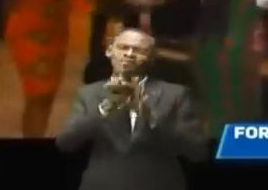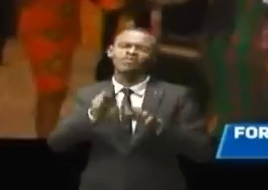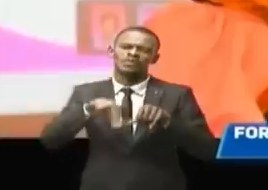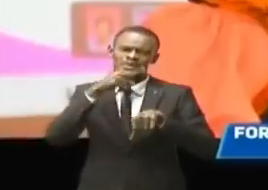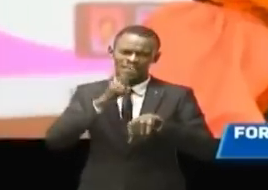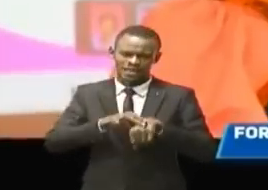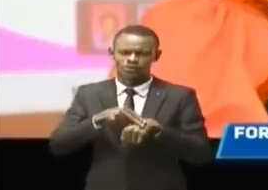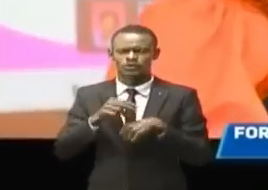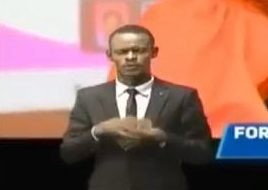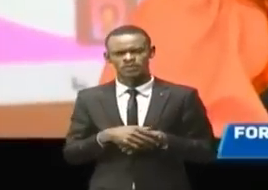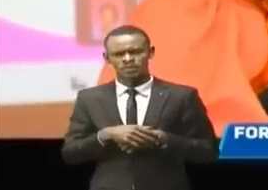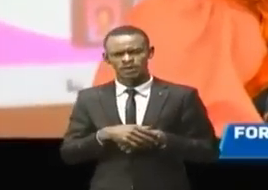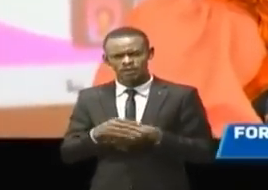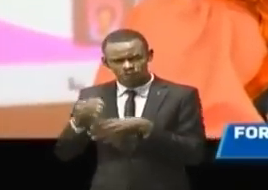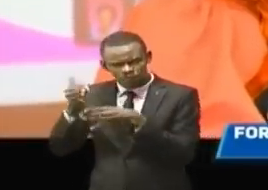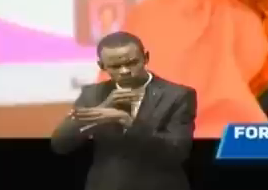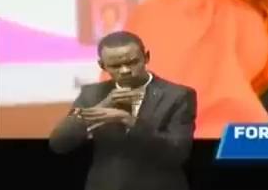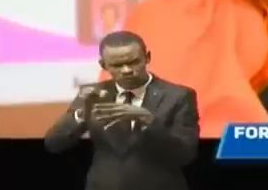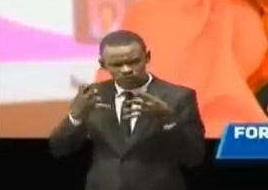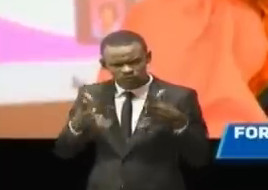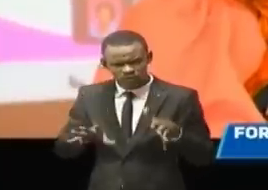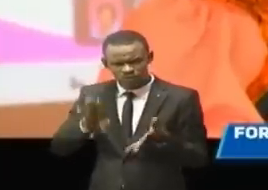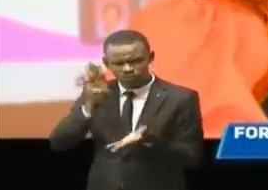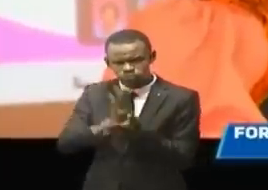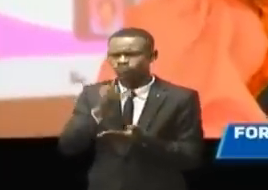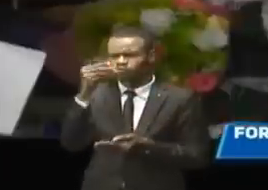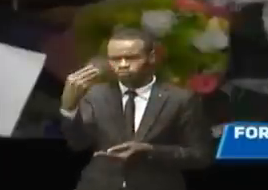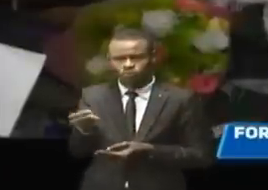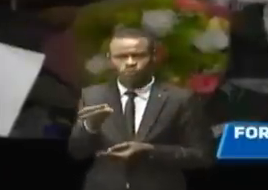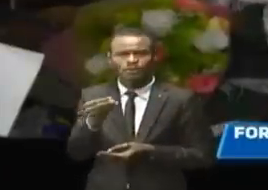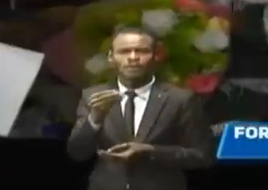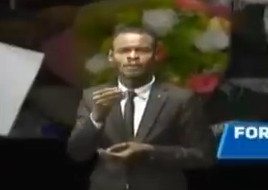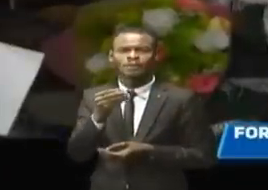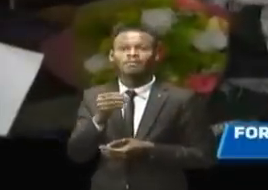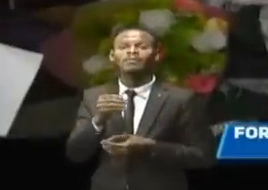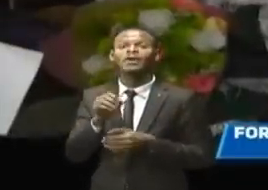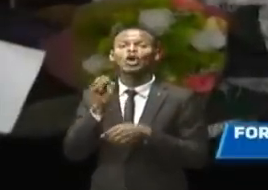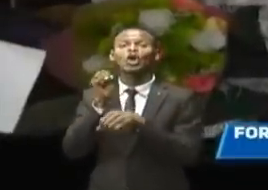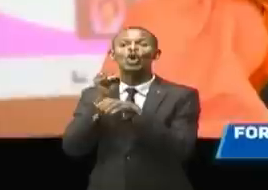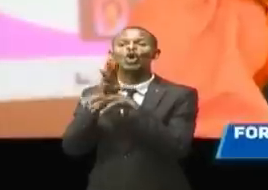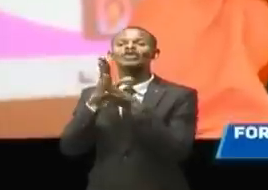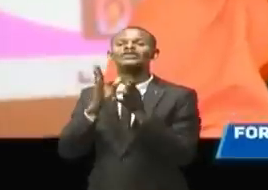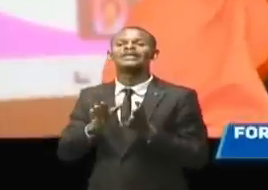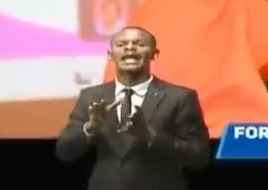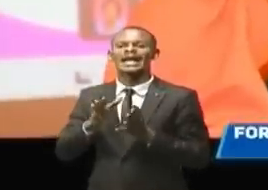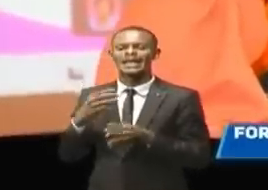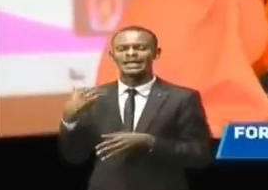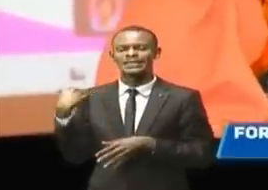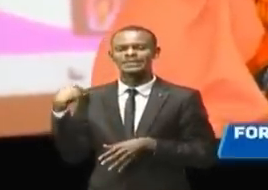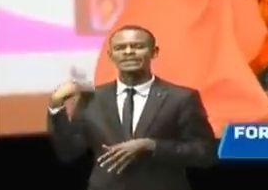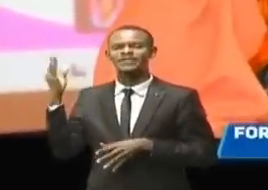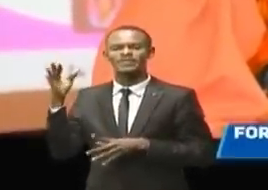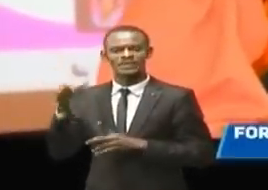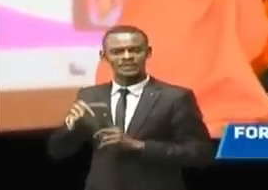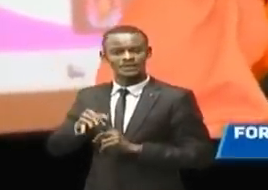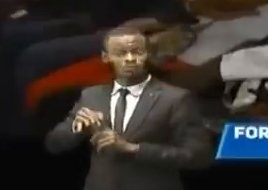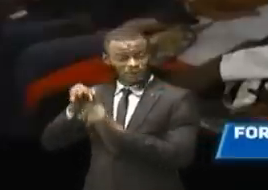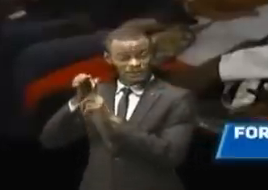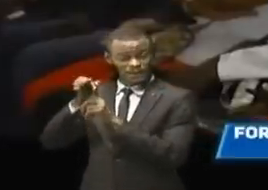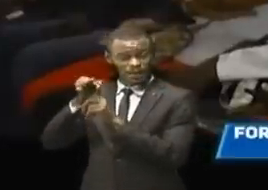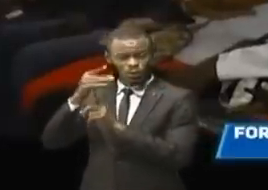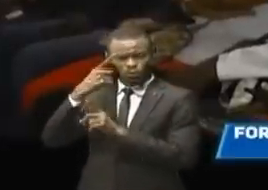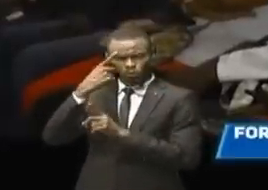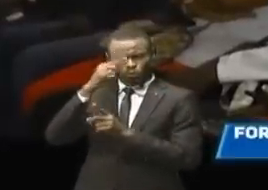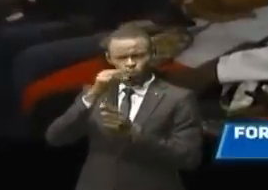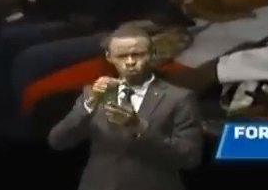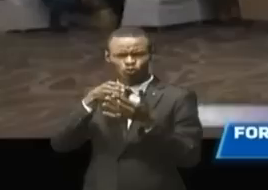les personnalités présentes, dont Madame Chantal Yeloumoulop, conseillère spéciale du chef de l'État en charge de la jeunesse et de lutte contre la